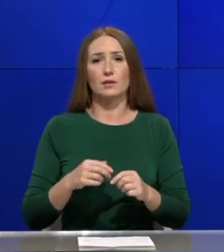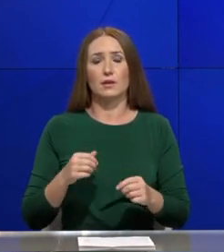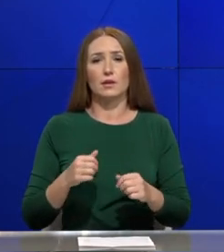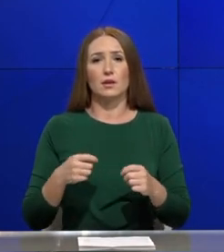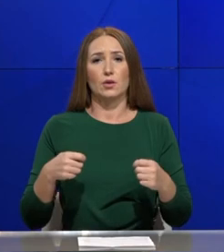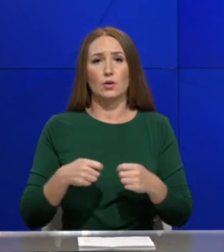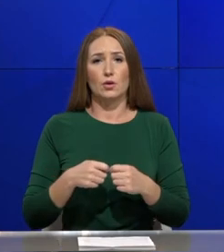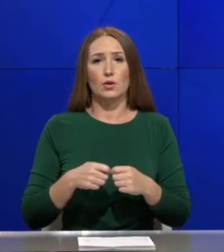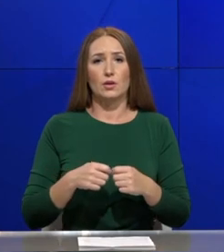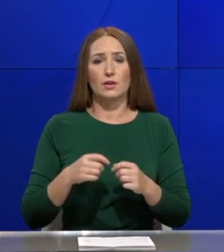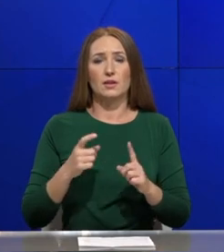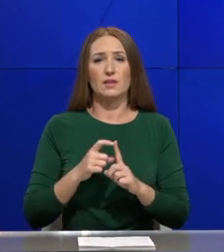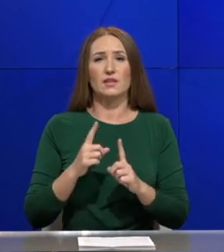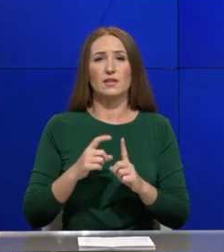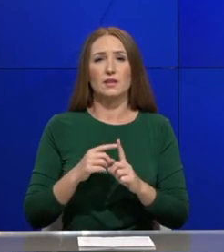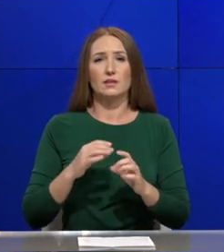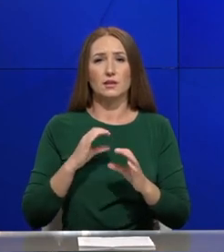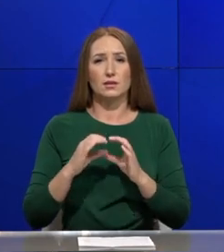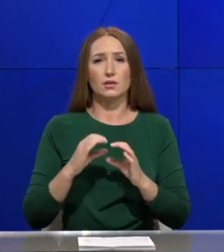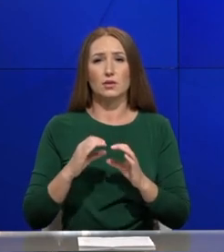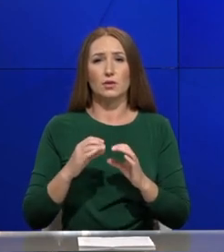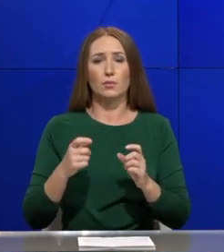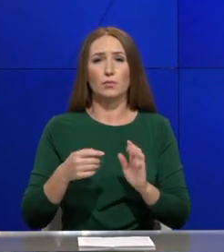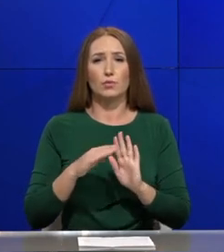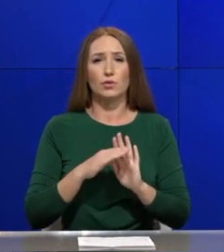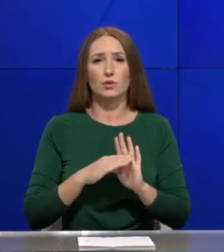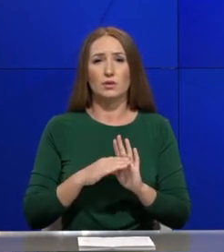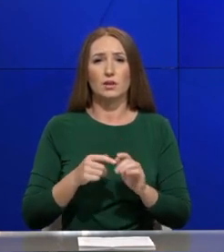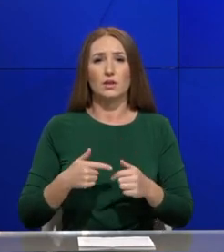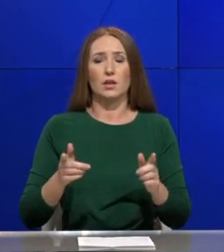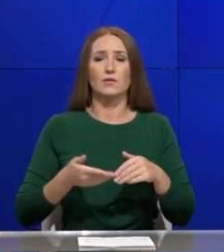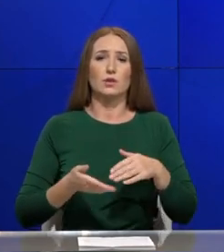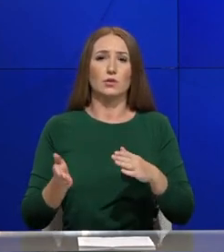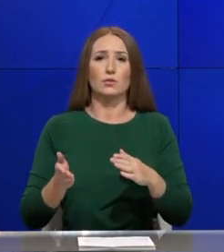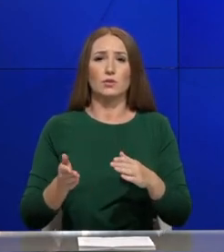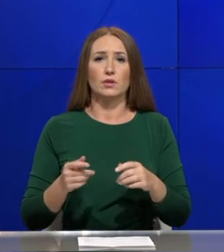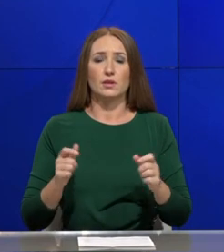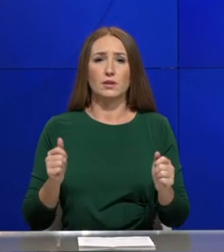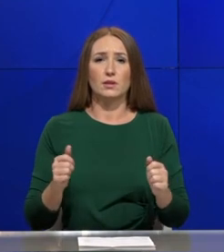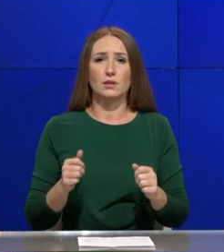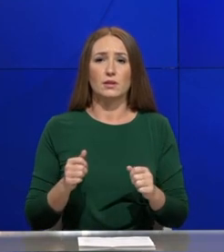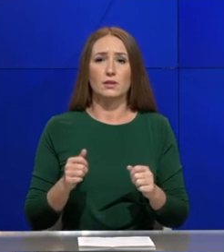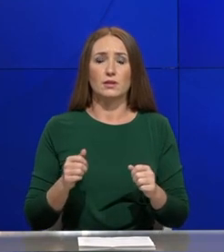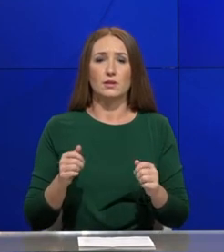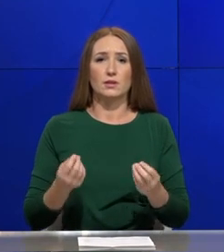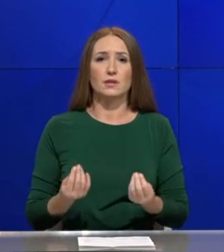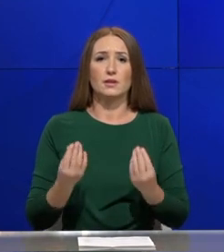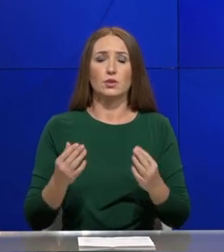implementiranom digitalizacijom procesa, te razvoj infrastrukture, zaštita okoliša,